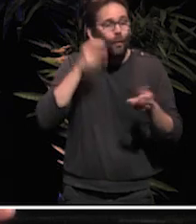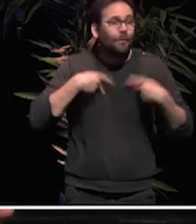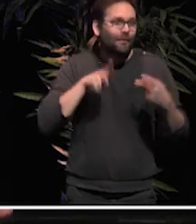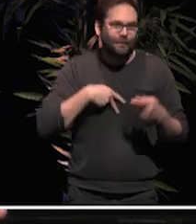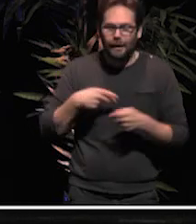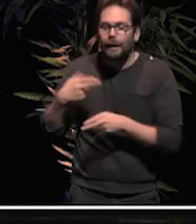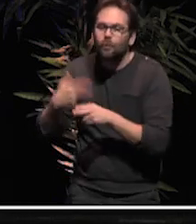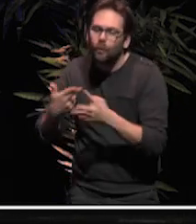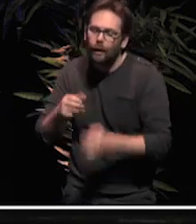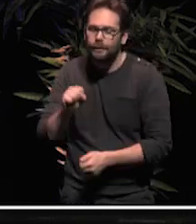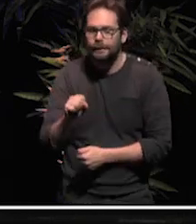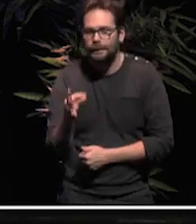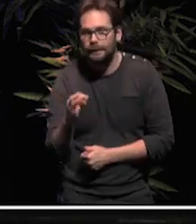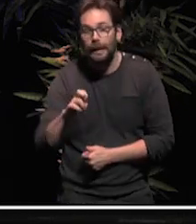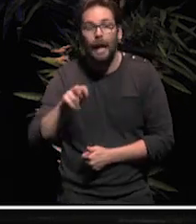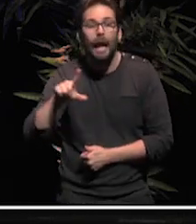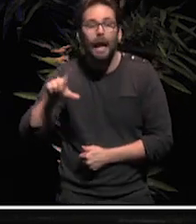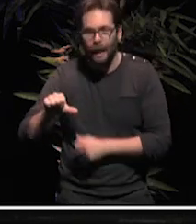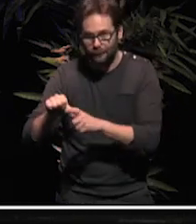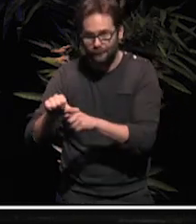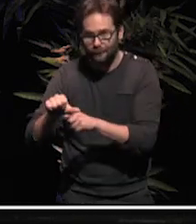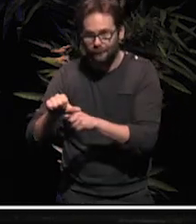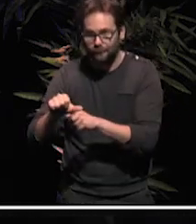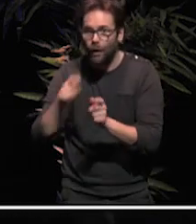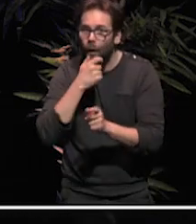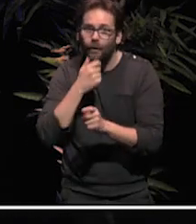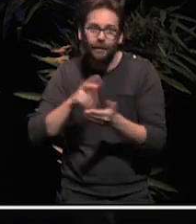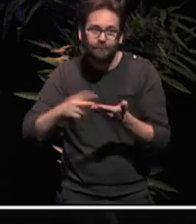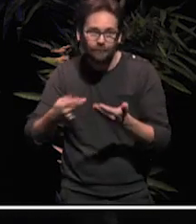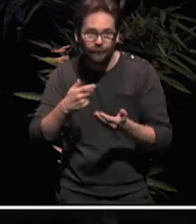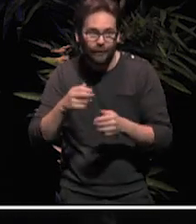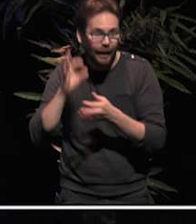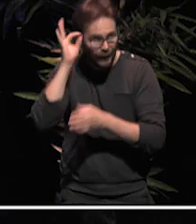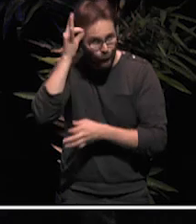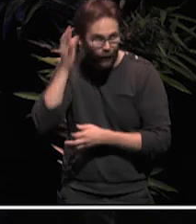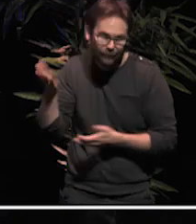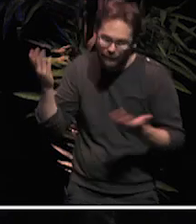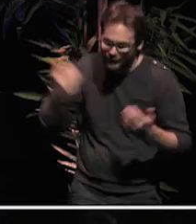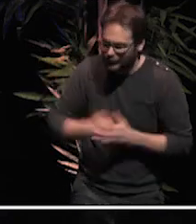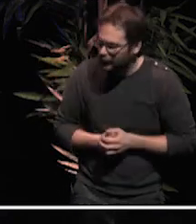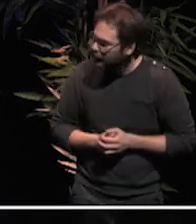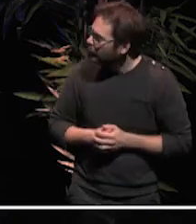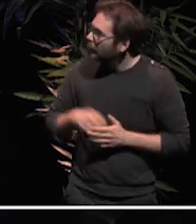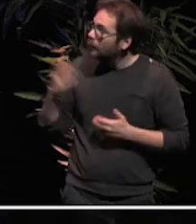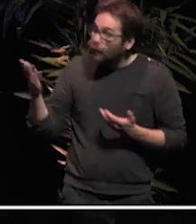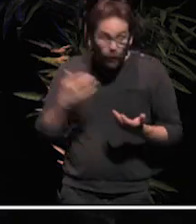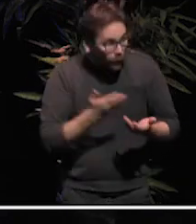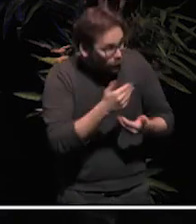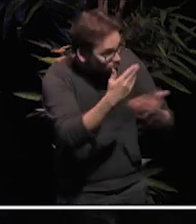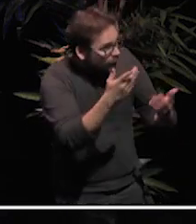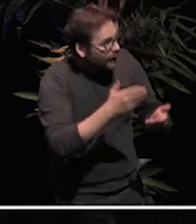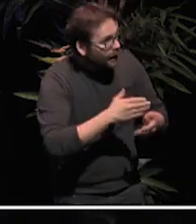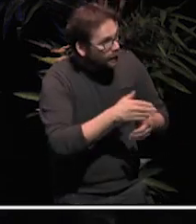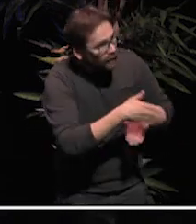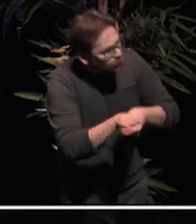Stella, qui en anglais veut dire étoile. Et quand vous partez sur le faire du surf, faire du ski, qu'est-ce qu'elle